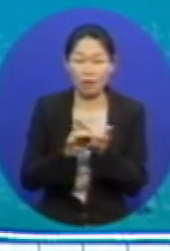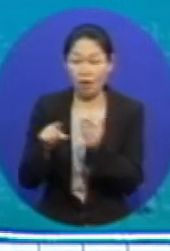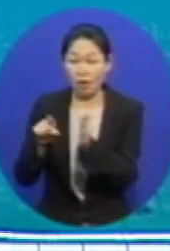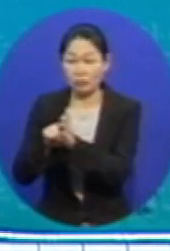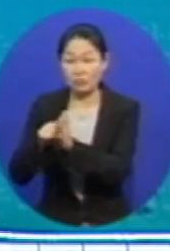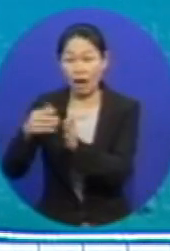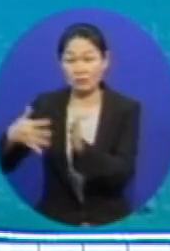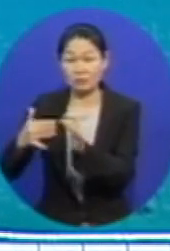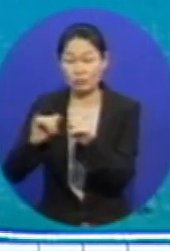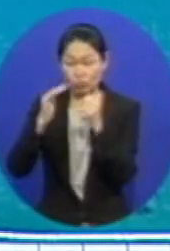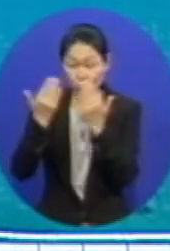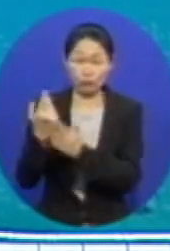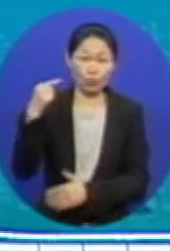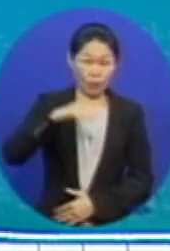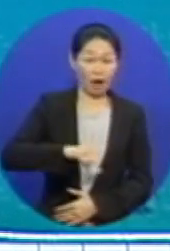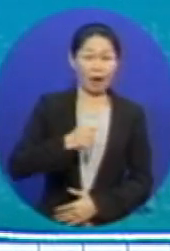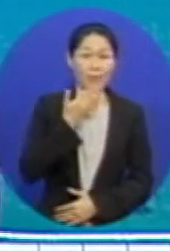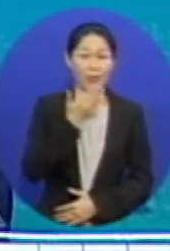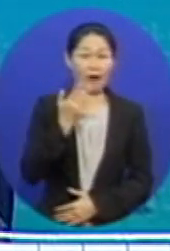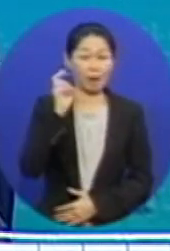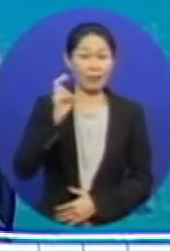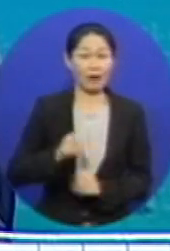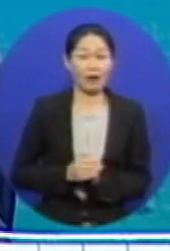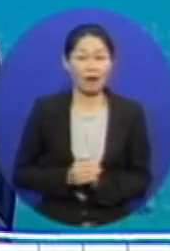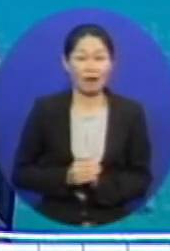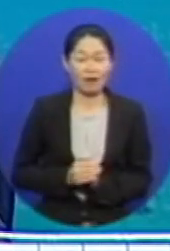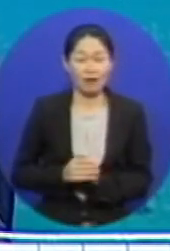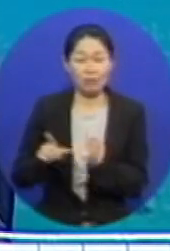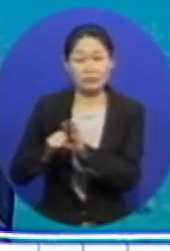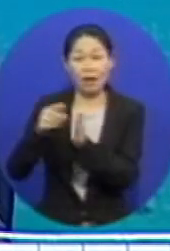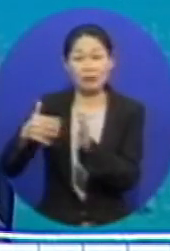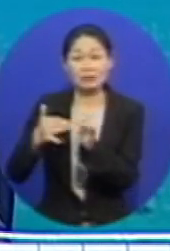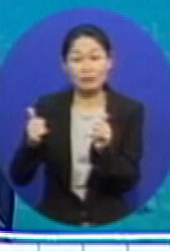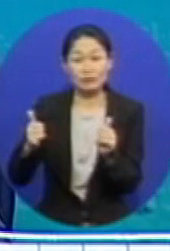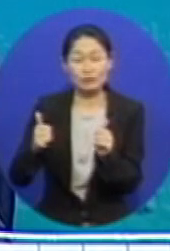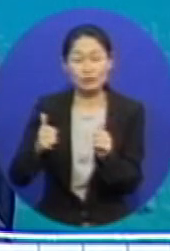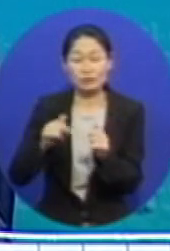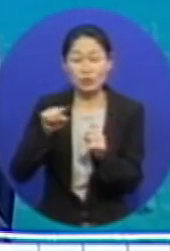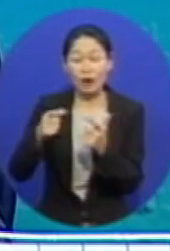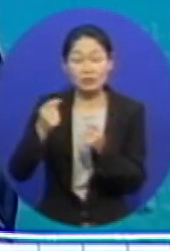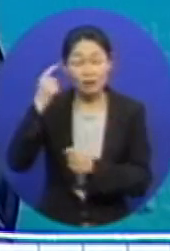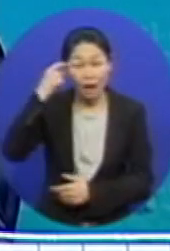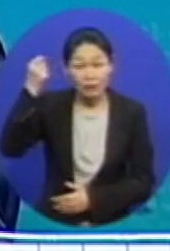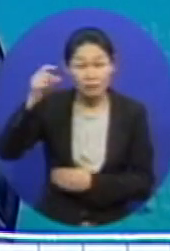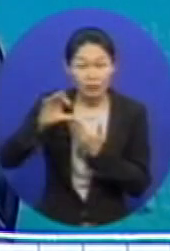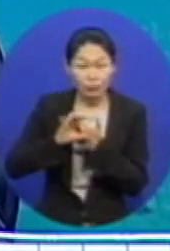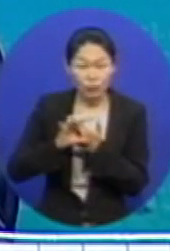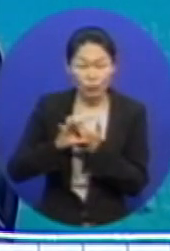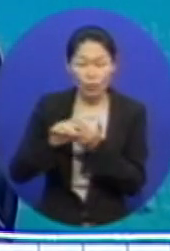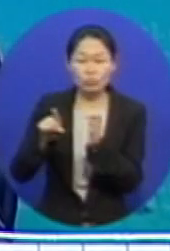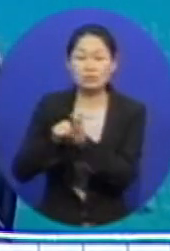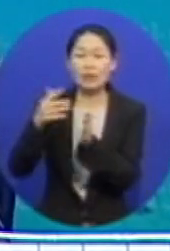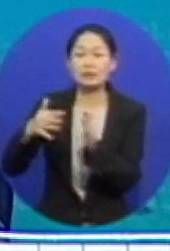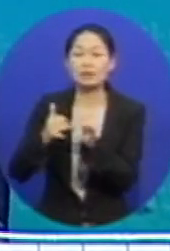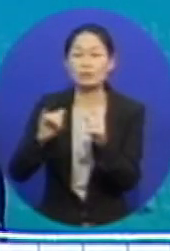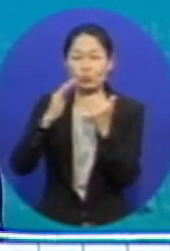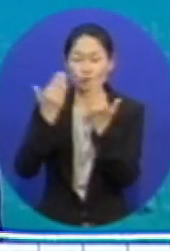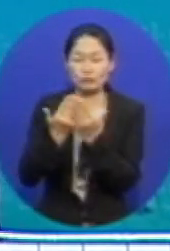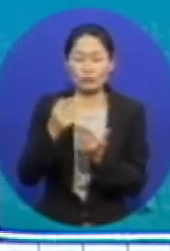다 왔겠지 요 불 신자들도 그런 생각이 들 수 있다면 불 신자들도 않았겠지요